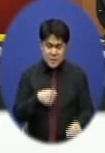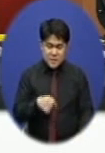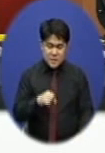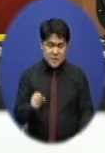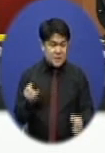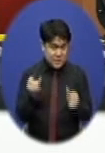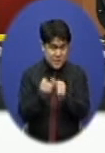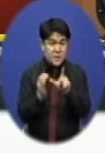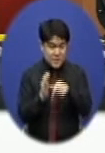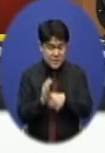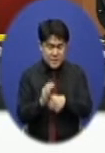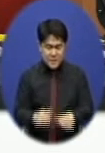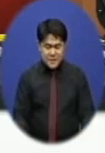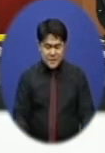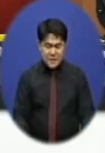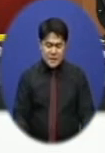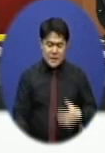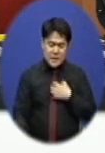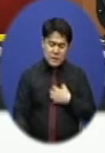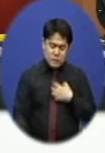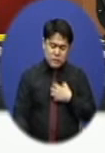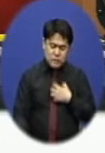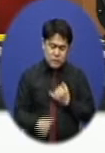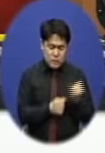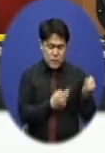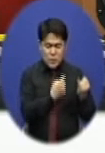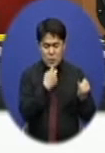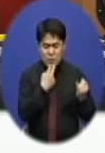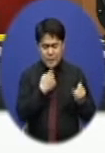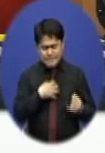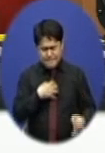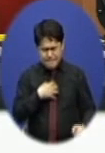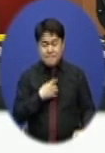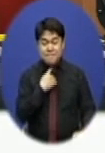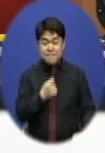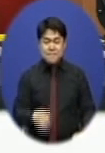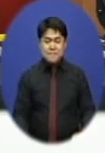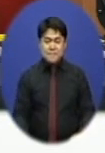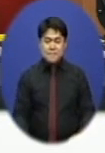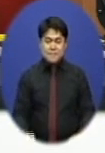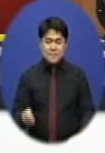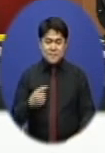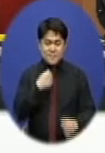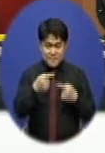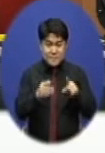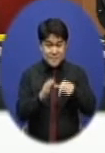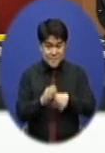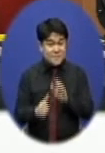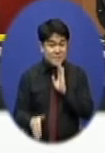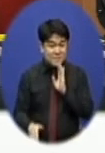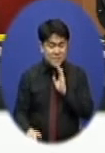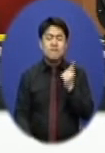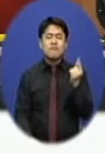때 네. 그때는 예. 빈자리가 진짜 많이 생각나고 예. 또 명절이 돌아오고 또 명절 그러면.